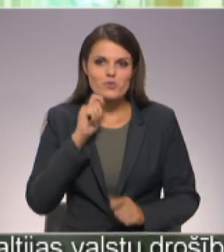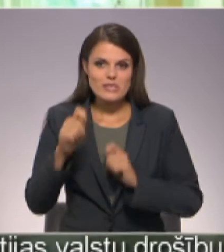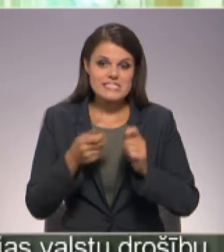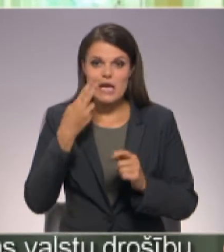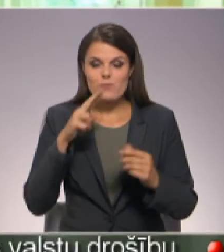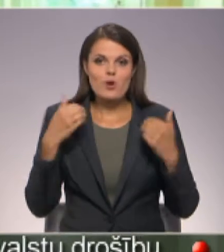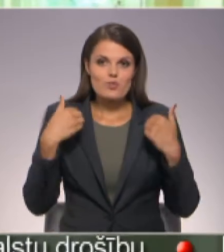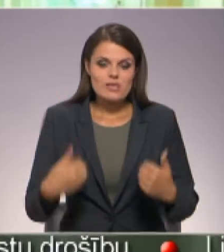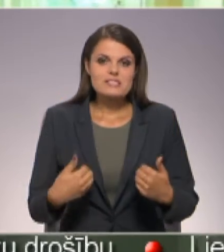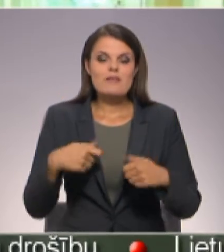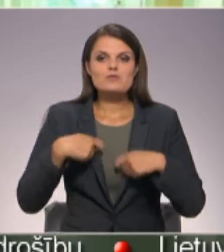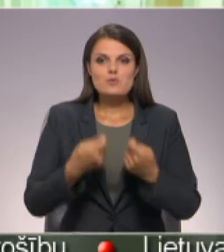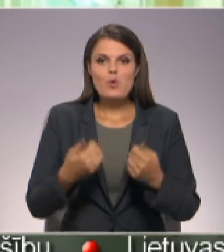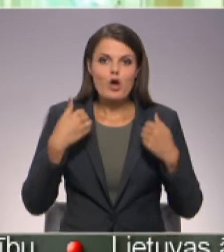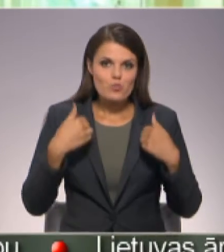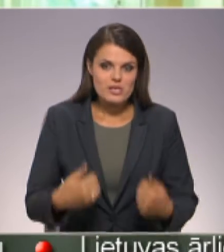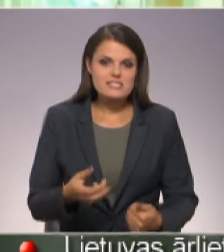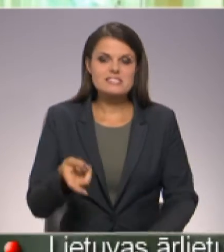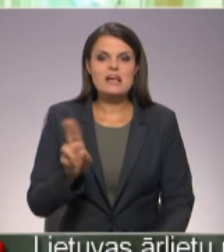no sevis, dod no sevis.